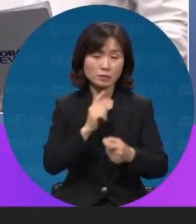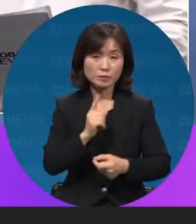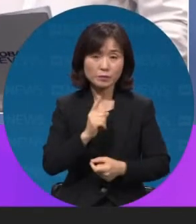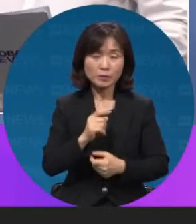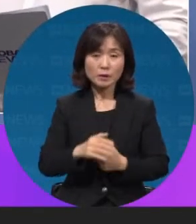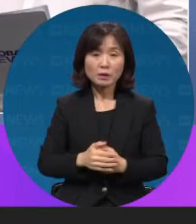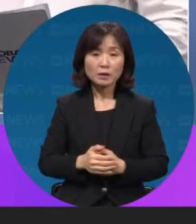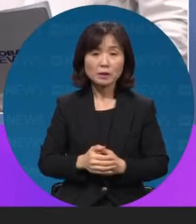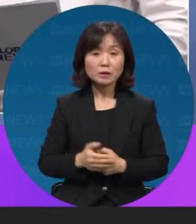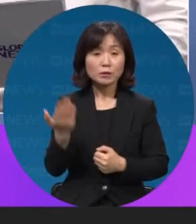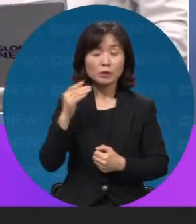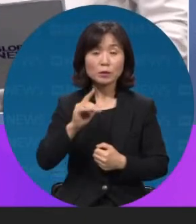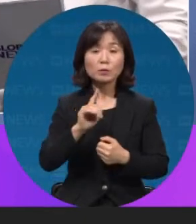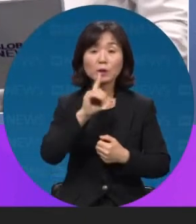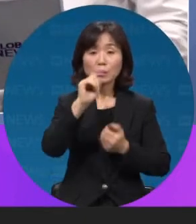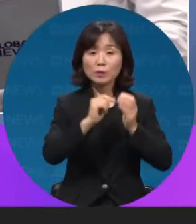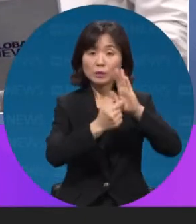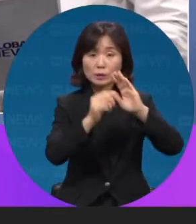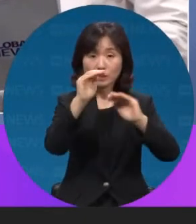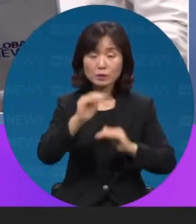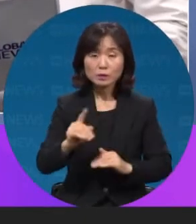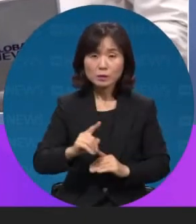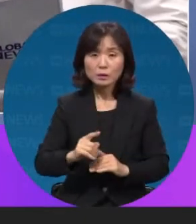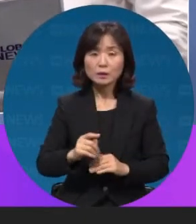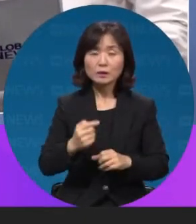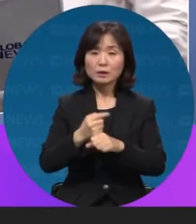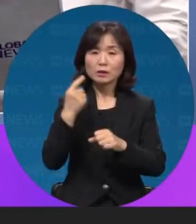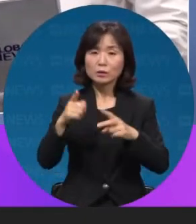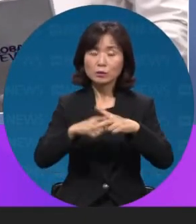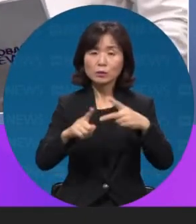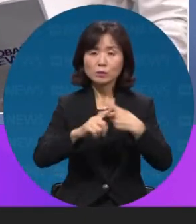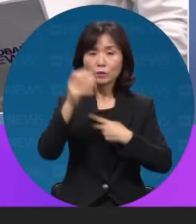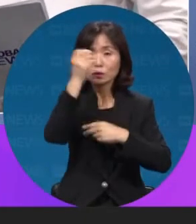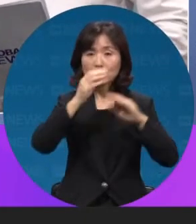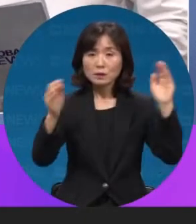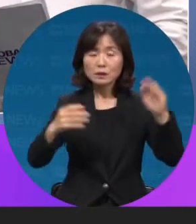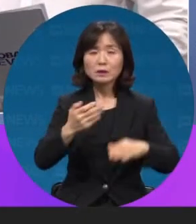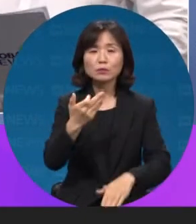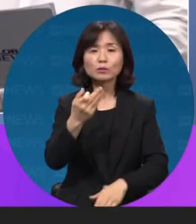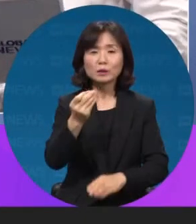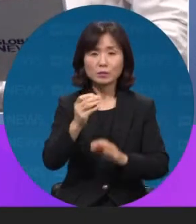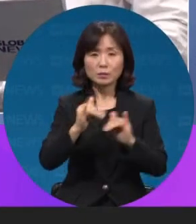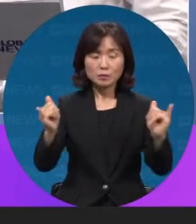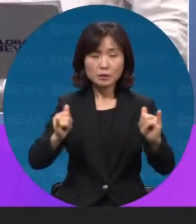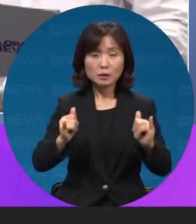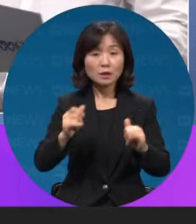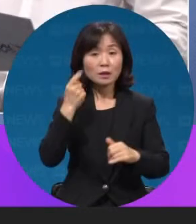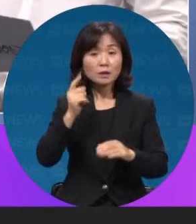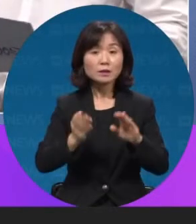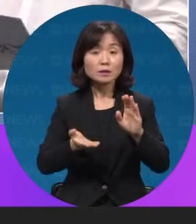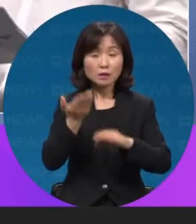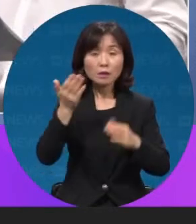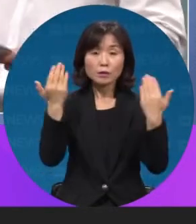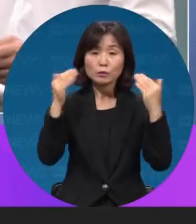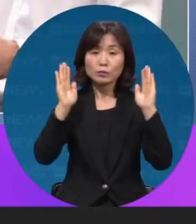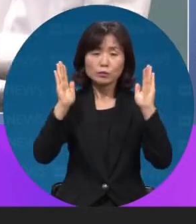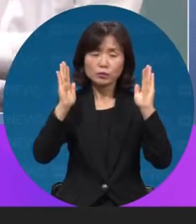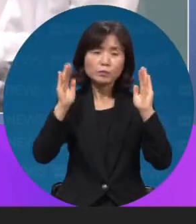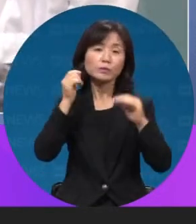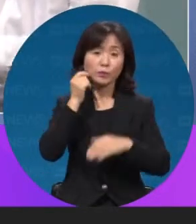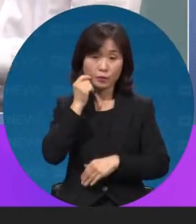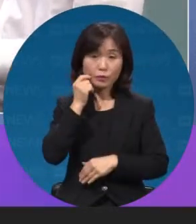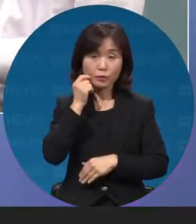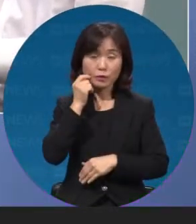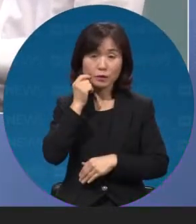보고서에 따르면 지난해 초등학생과 중학생 10 9만명이 30일 이상 학교 수업을 받지 못했는데요 정부 관계자는